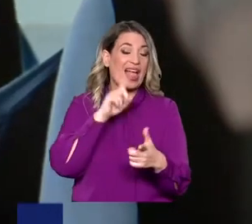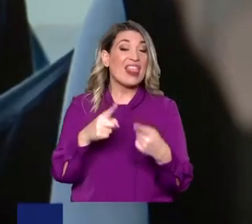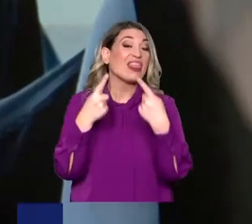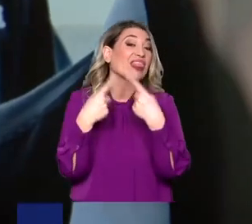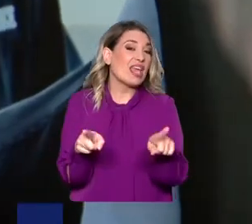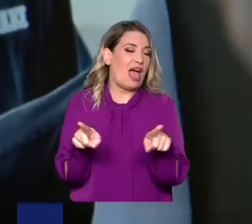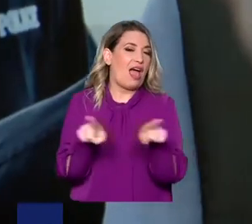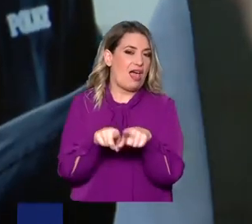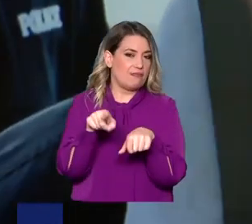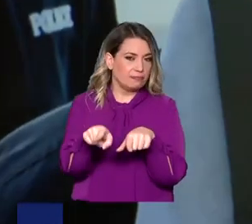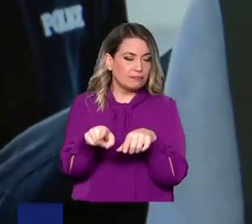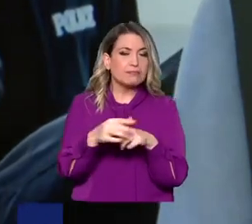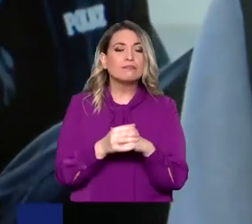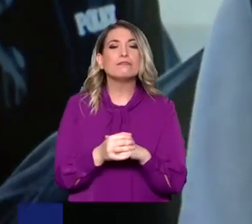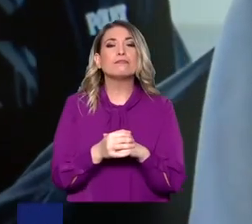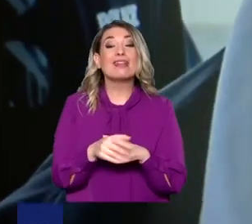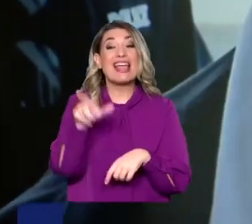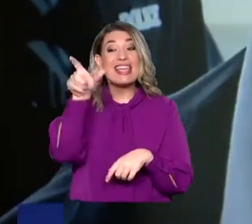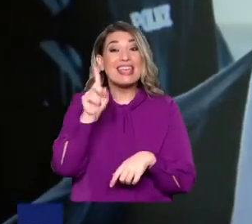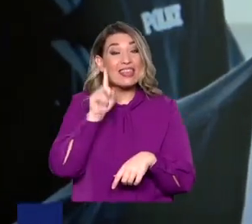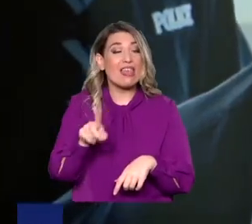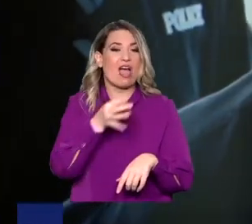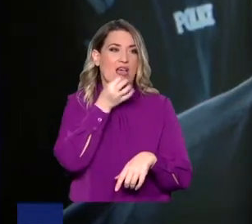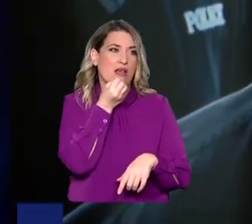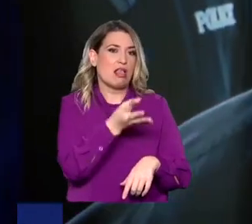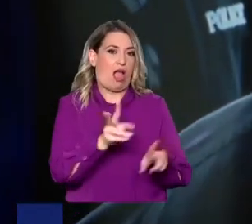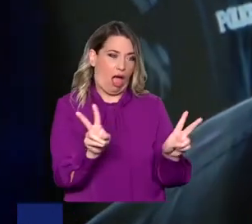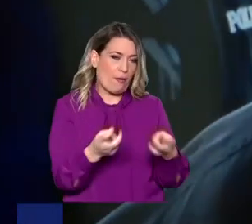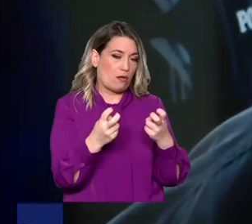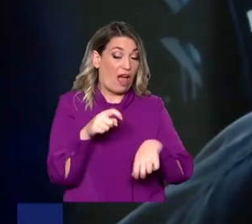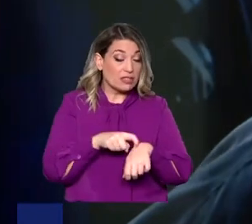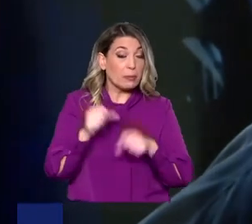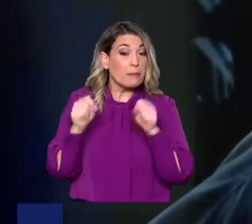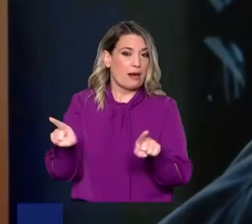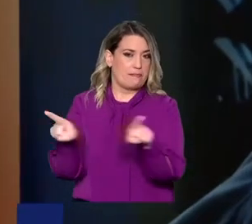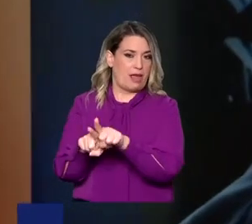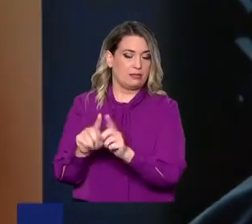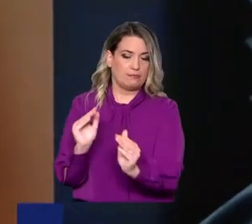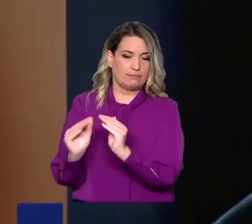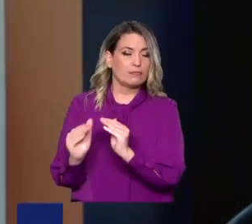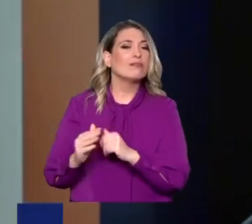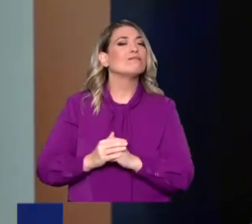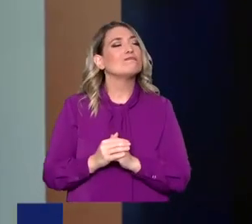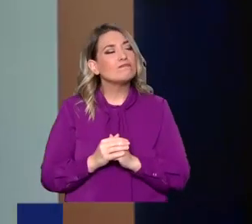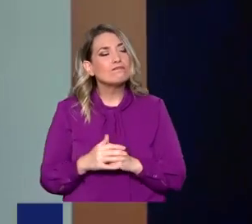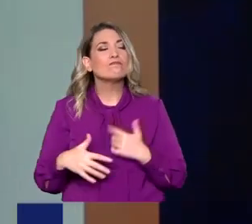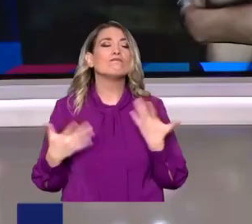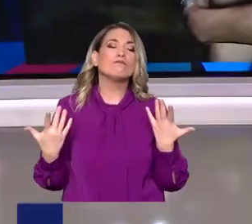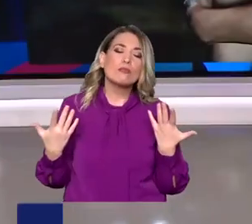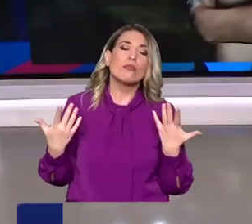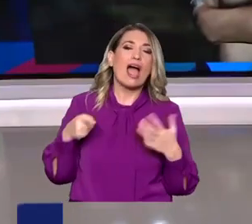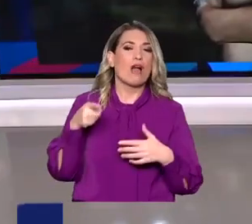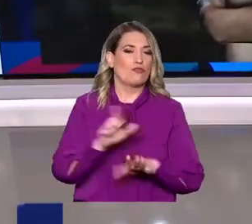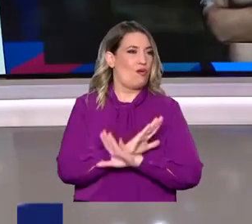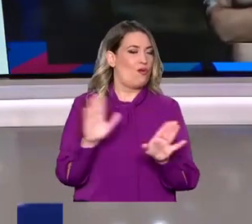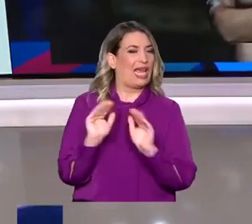13χρονου κοριτσιού που είναι η γυναίκα που τα αποκάλυψε όλα και που μαζί της μένει το κορίτσι δεν έχουν σταματήσει τα επεισόδια το κορίτσι το έχουν απειλήσει το